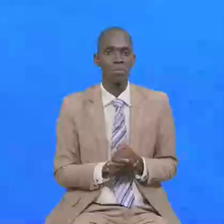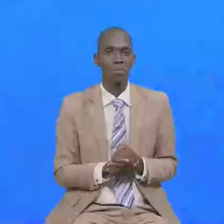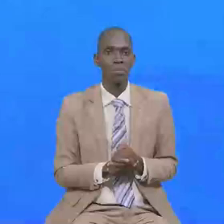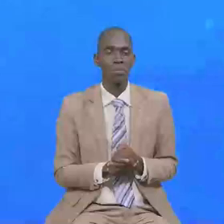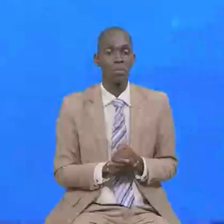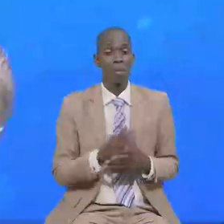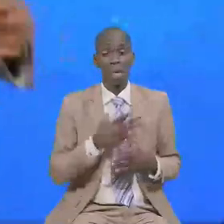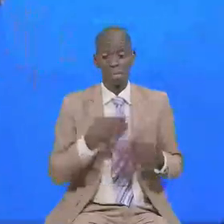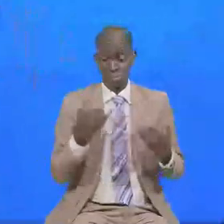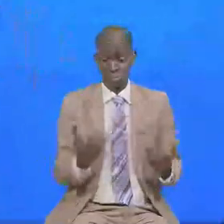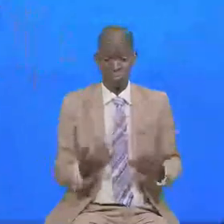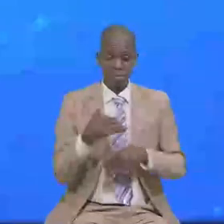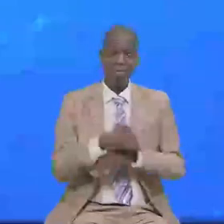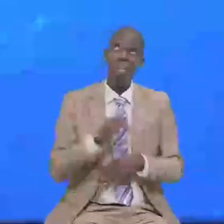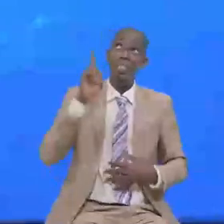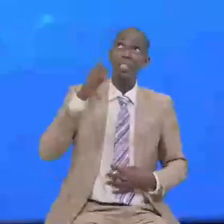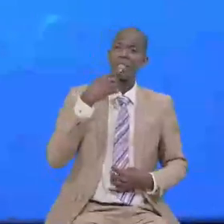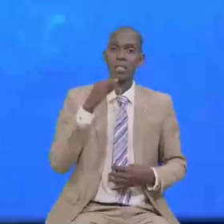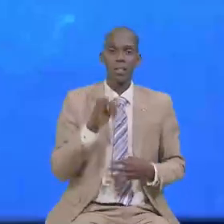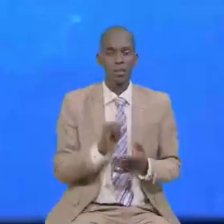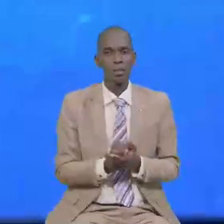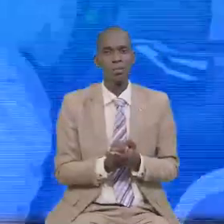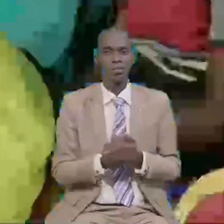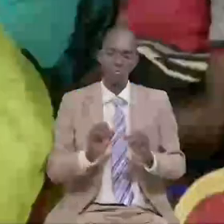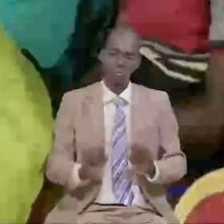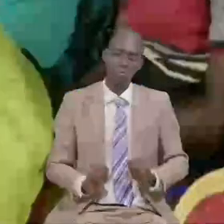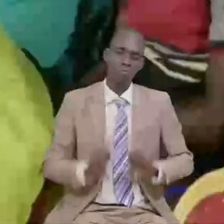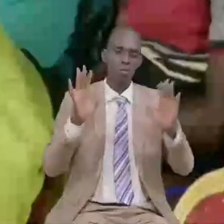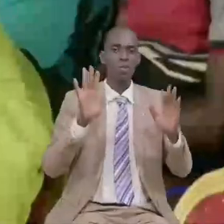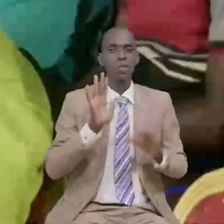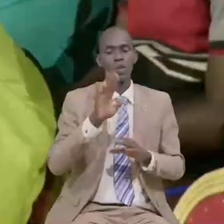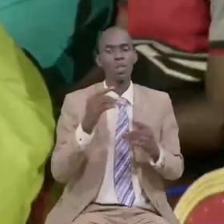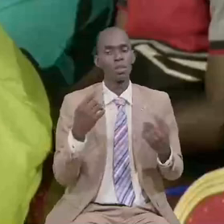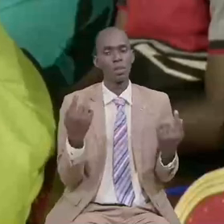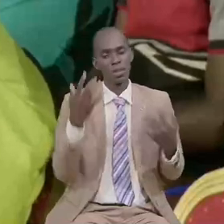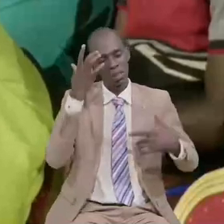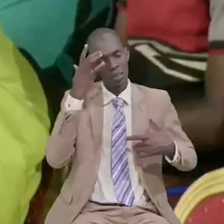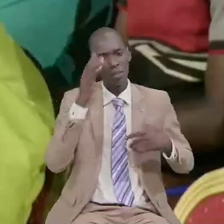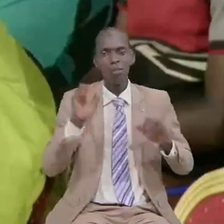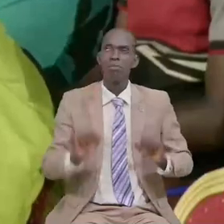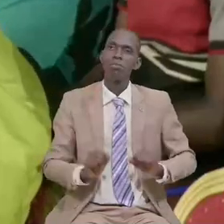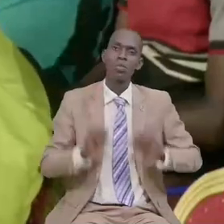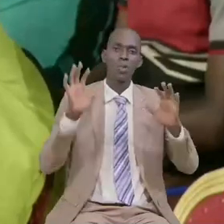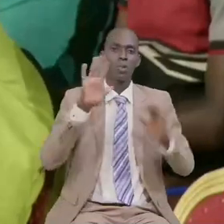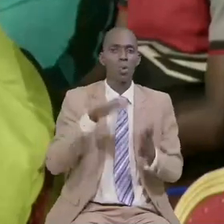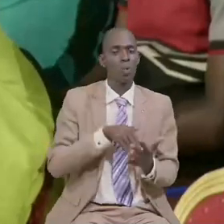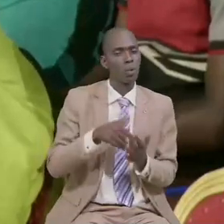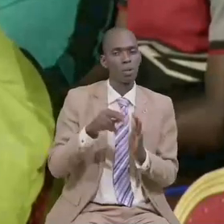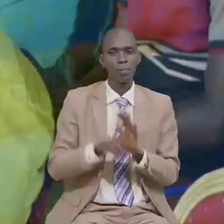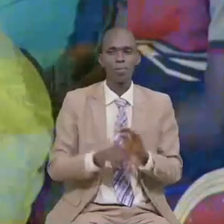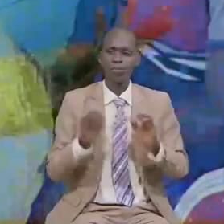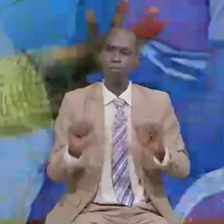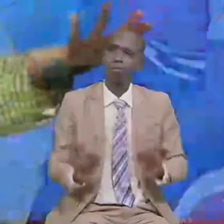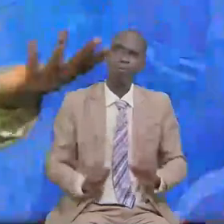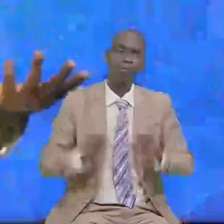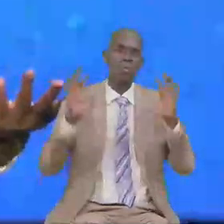Et ce soir, il dit, délaisse ta maladie, abandonne ta faiblesse,